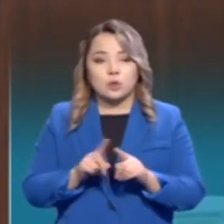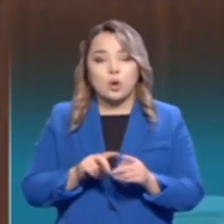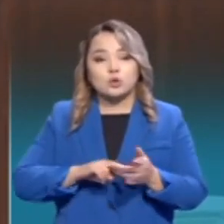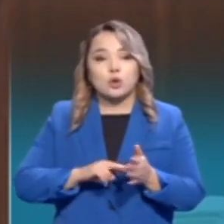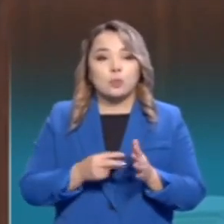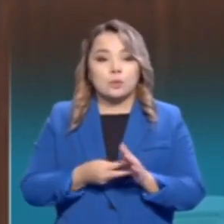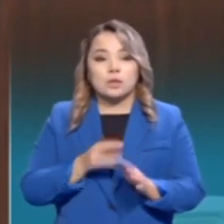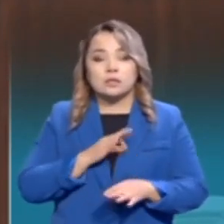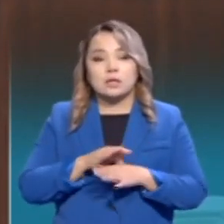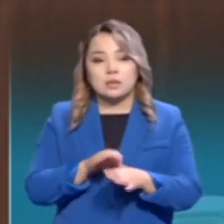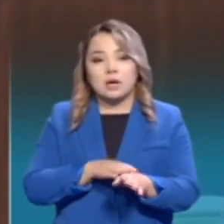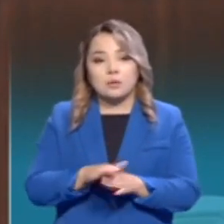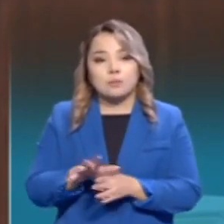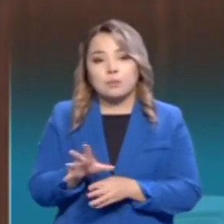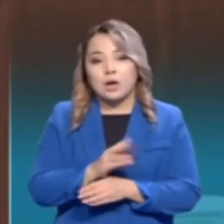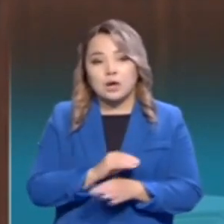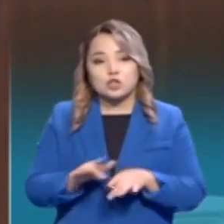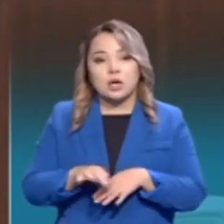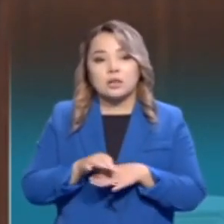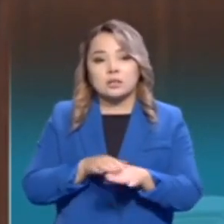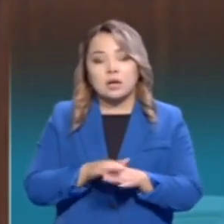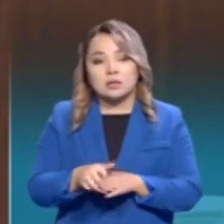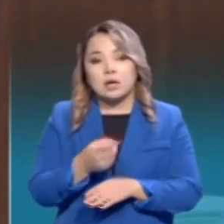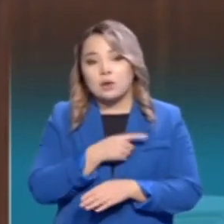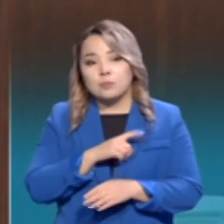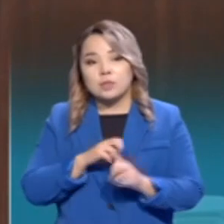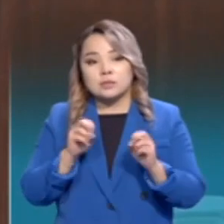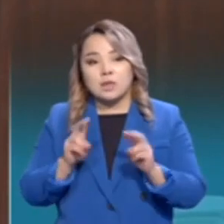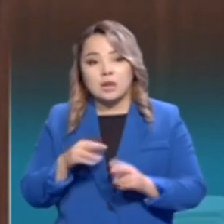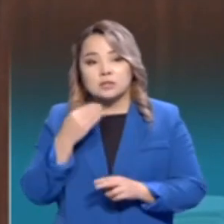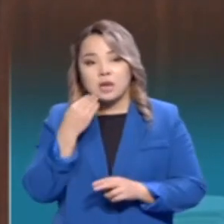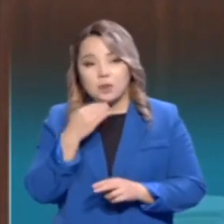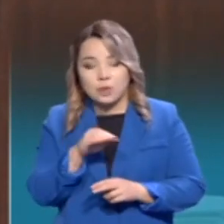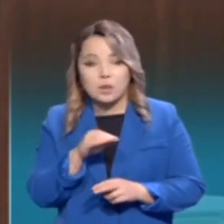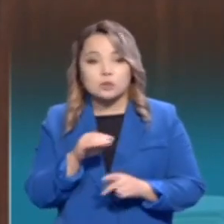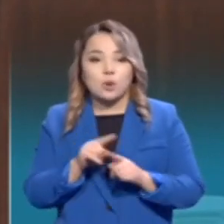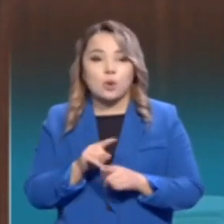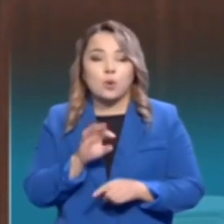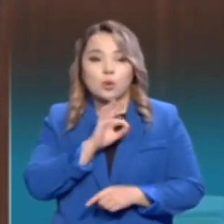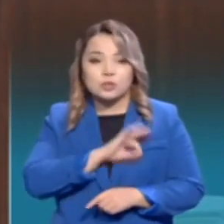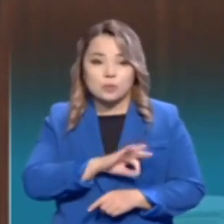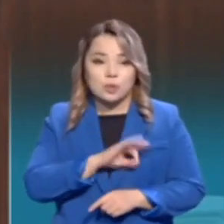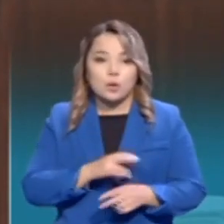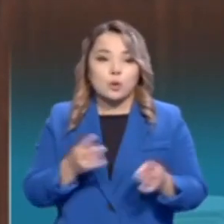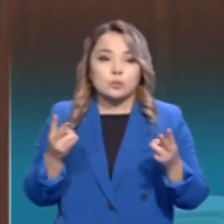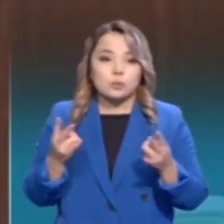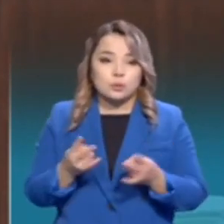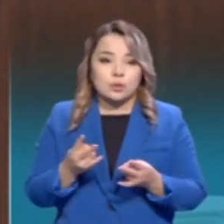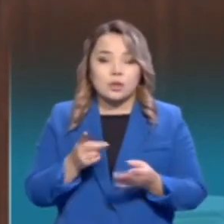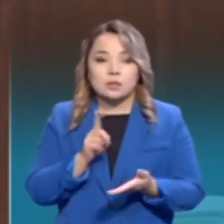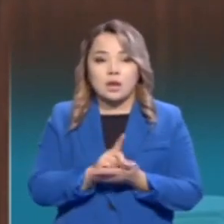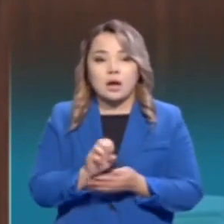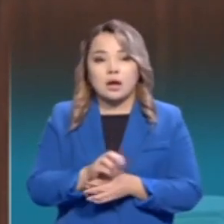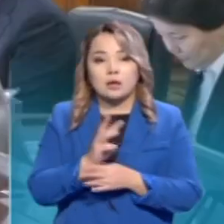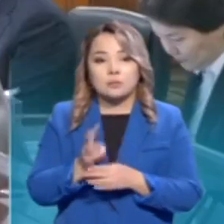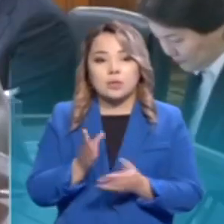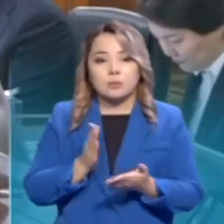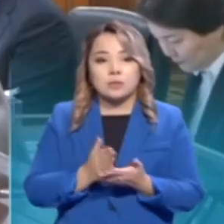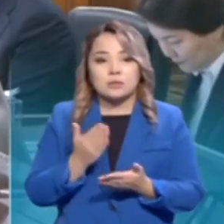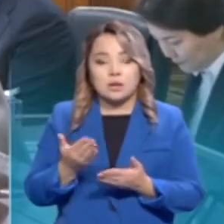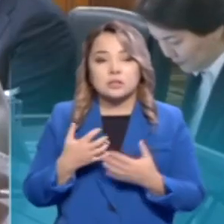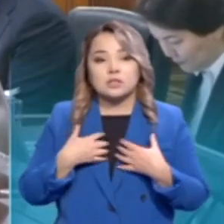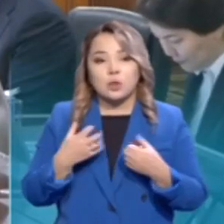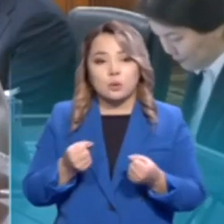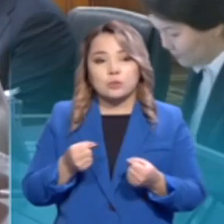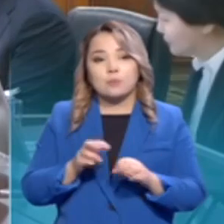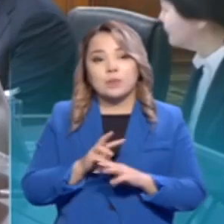Жобада көзделген барлық шаралар ауылдағы медициналық қызметтің сапалы әрі қолжетімді болуы қамтамасыз етеді.